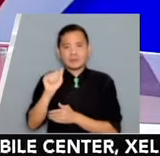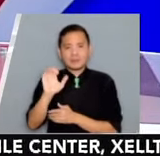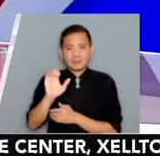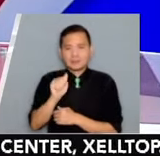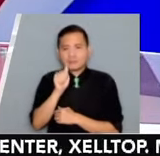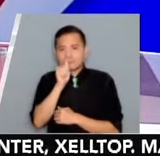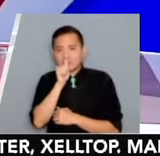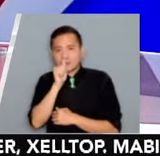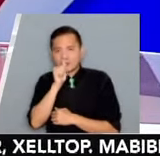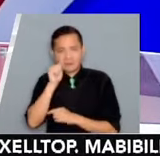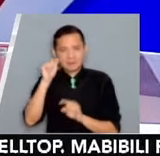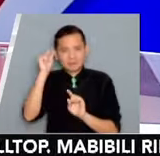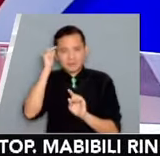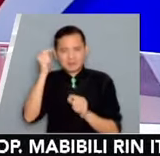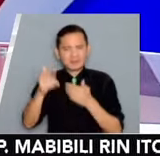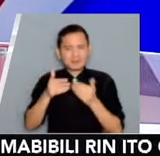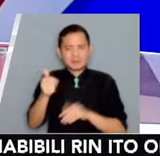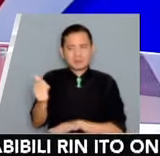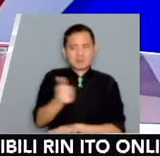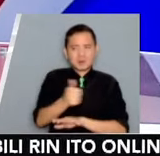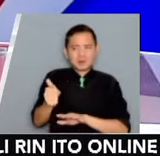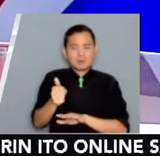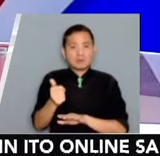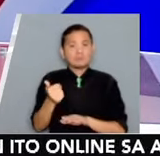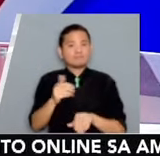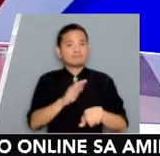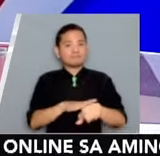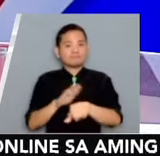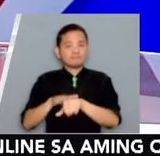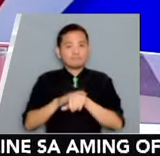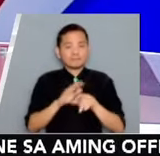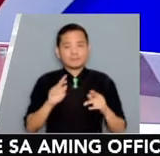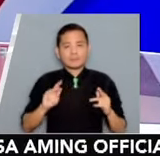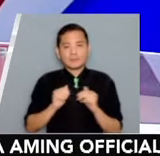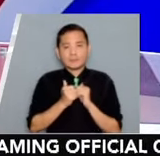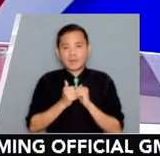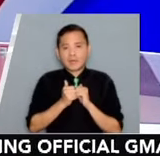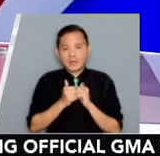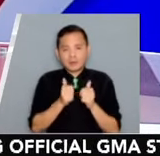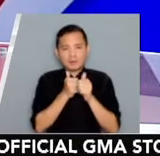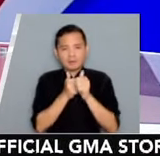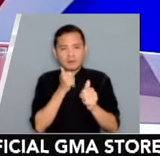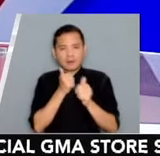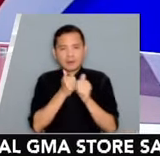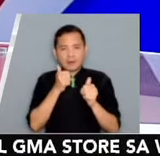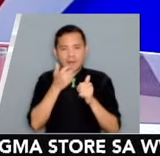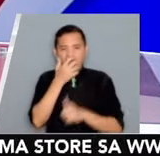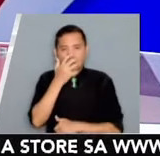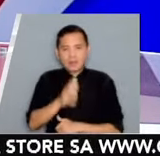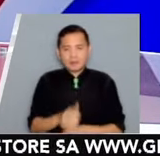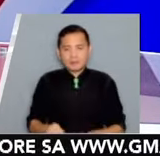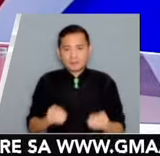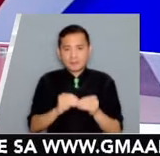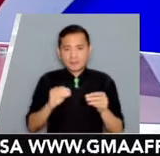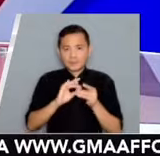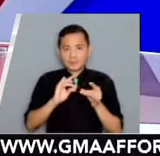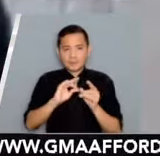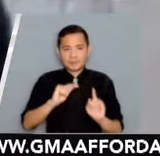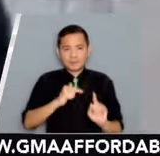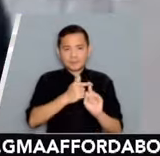ang mga eksperto kung paano makakaiwas sa peligro sa mga ganitong pagkakataon. May unang balita, si EJ Gomez.